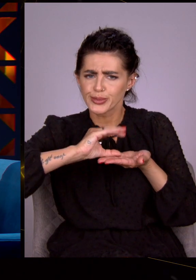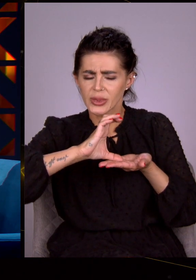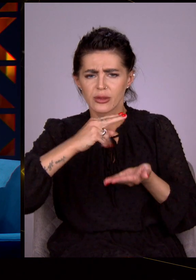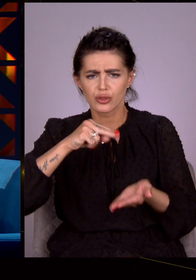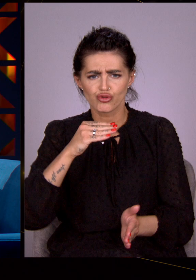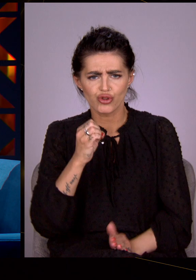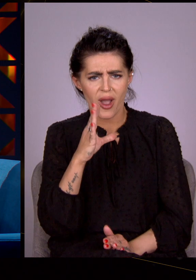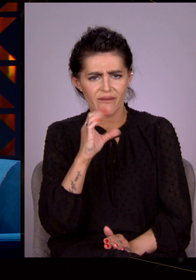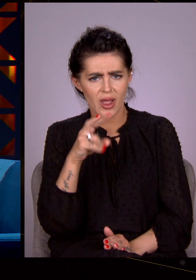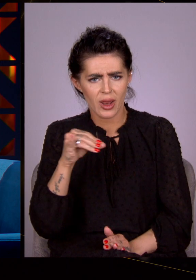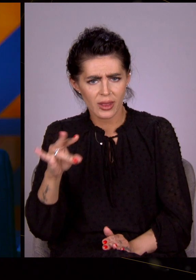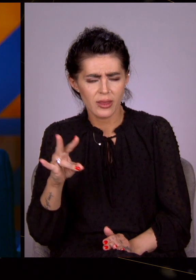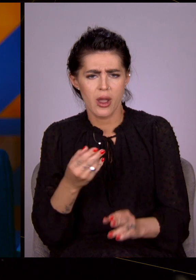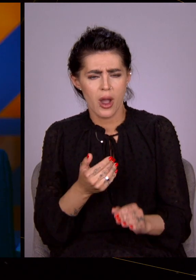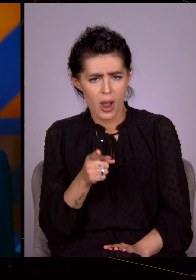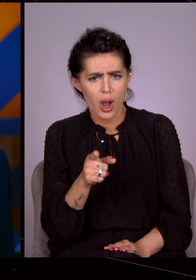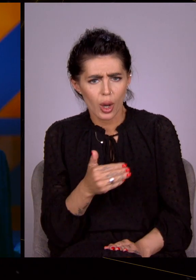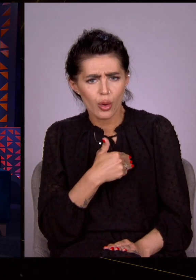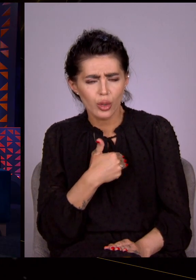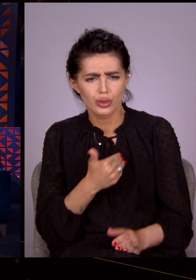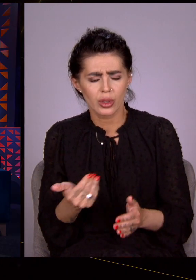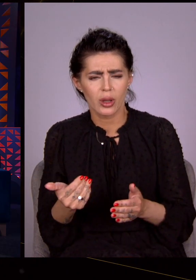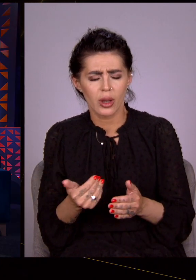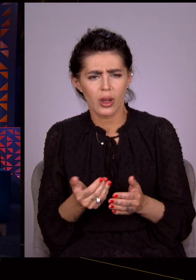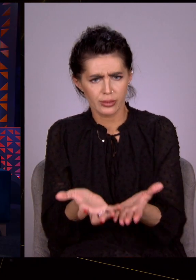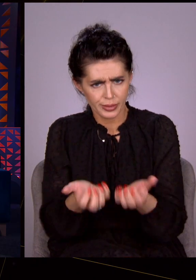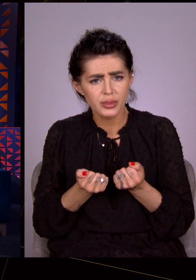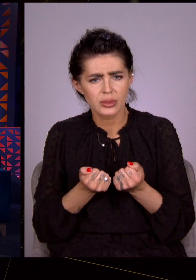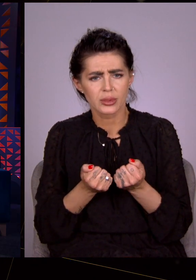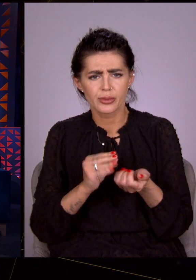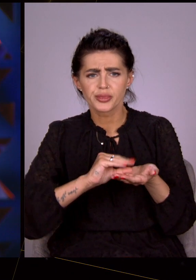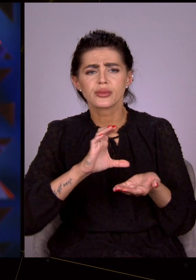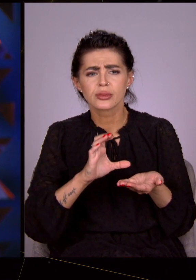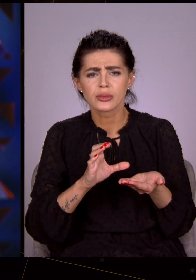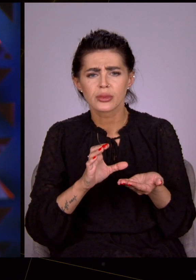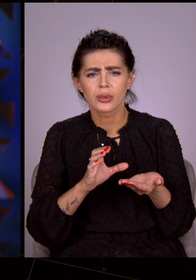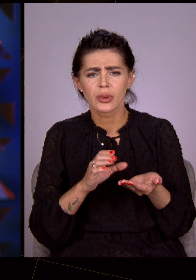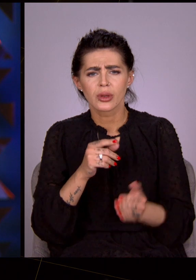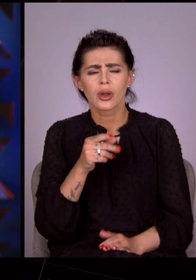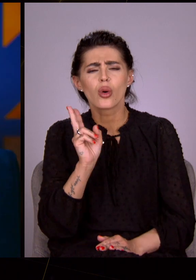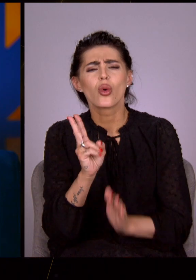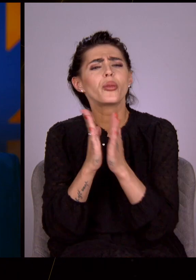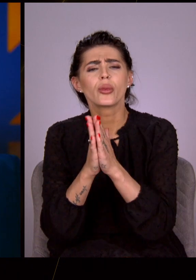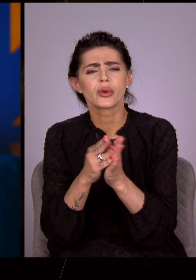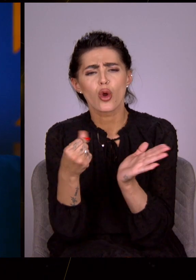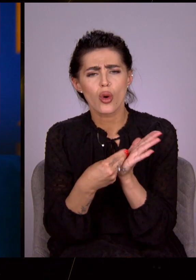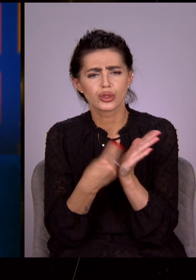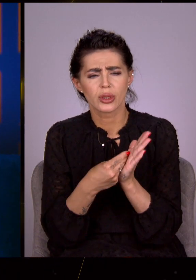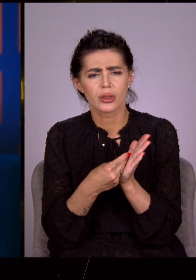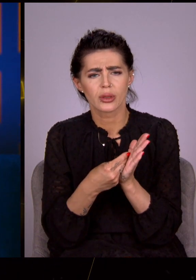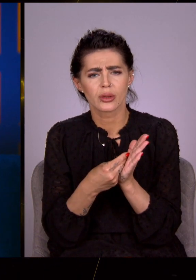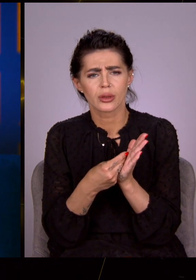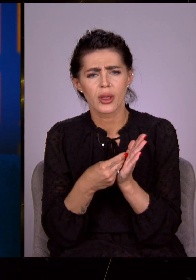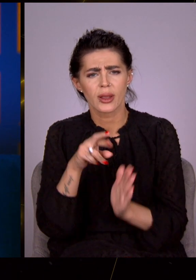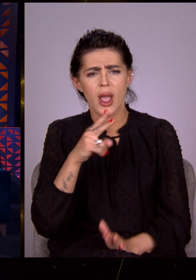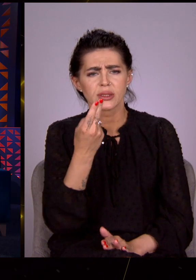придбати. Що ти зробила для цього? Джунсунюка попросила. Кого-кого попросила? Джунсунюка. А хто це